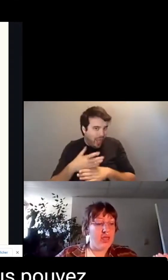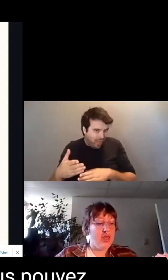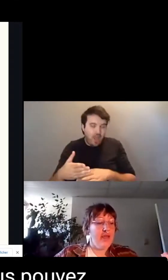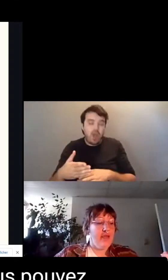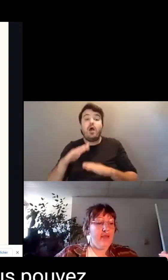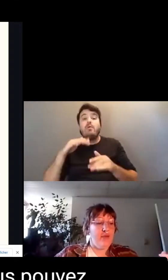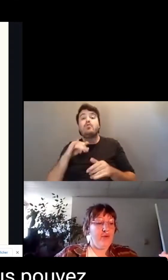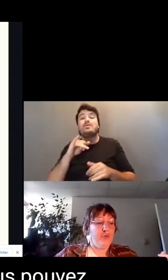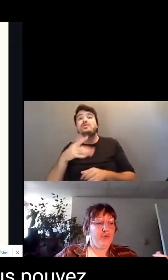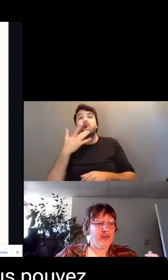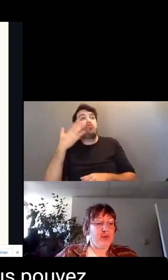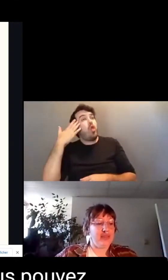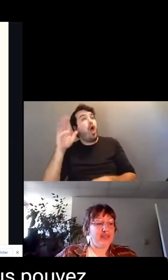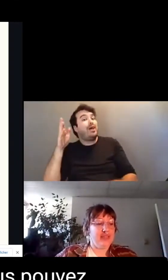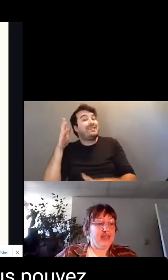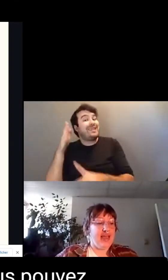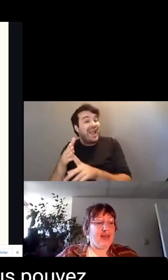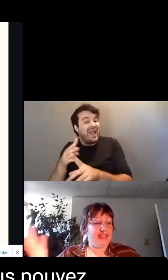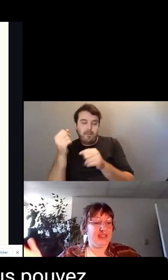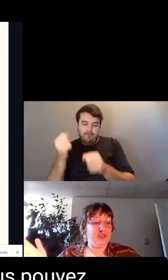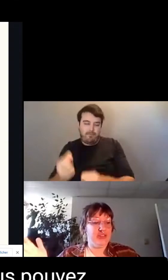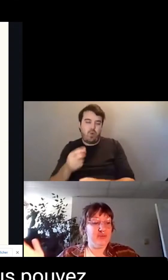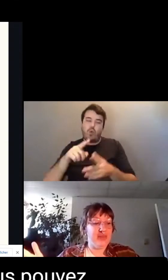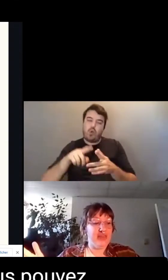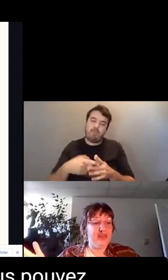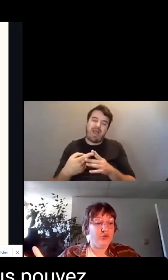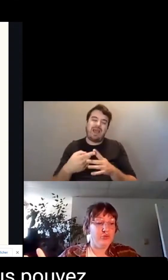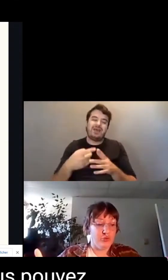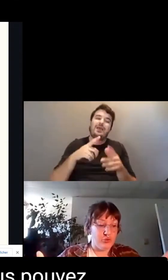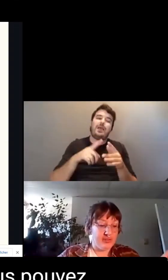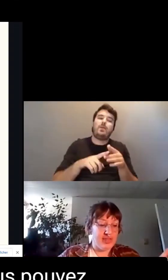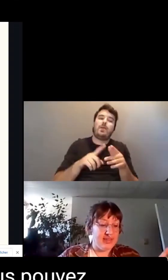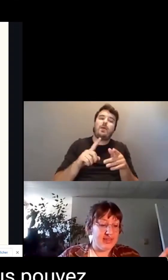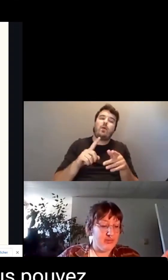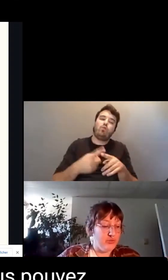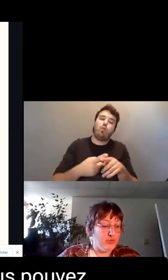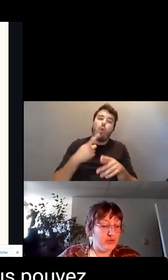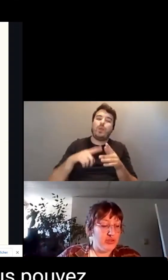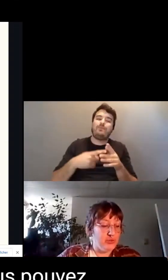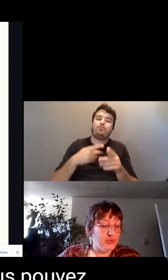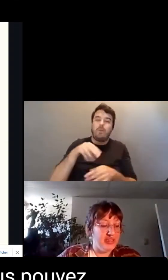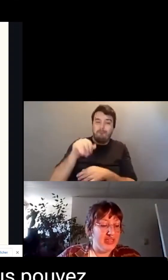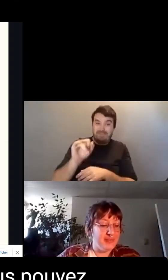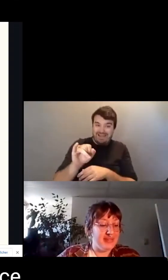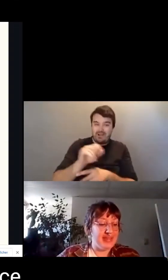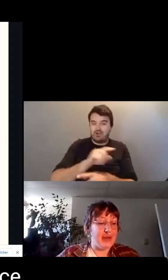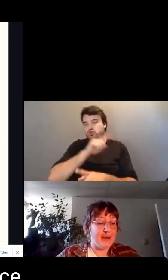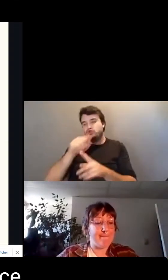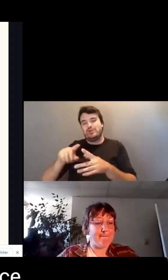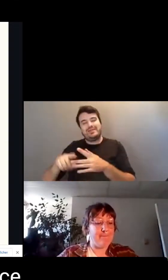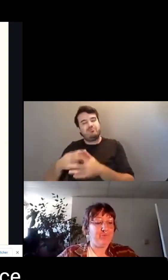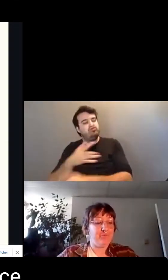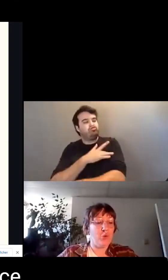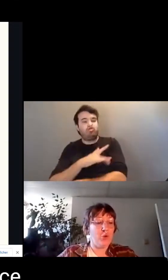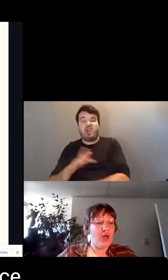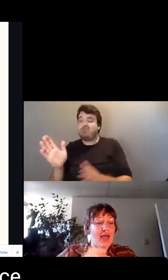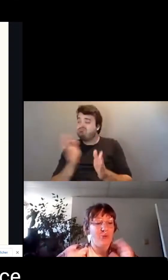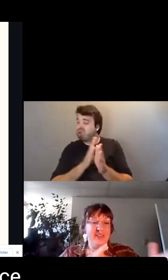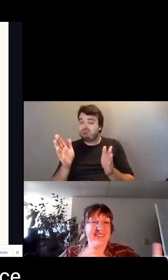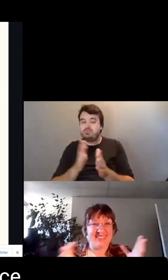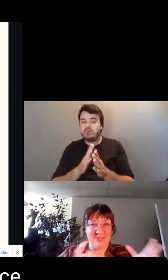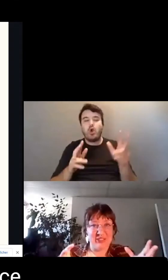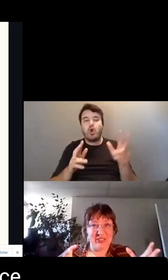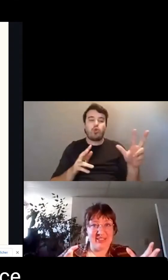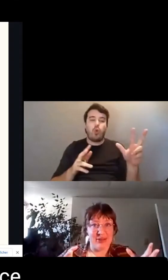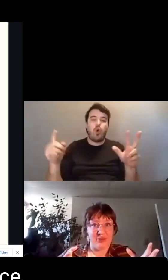dehors, vous pouvez commencer à partir du début mai jusqu'à au début juillet, puis c'est 3 à